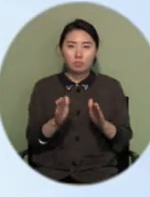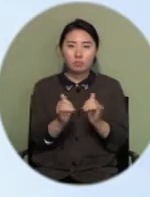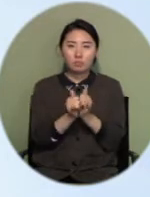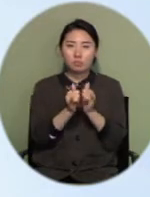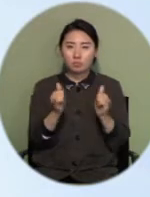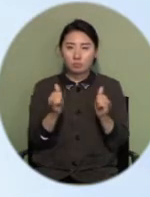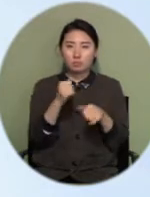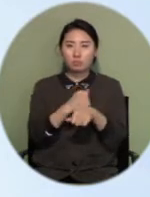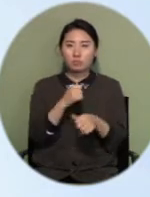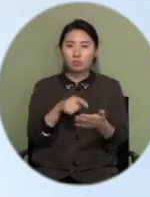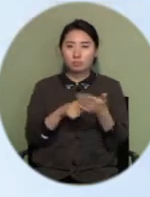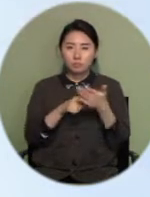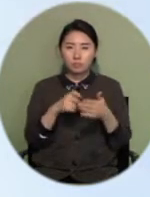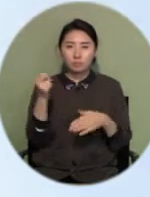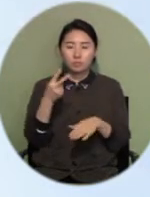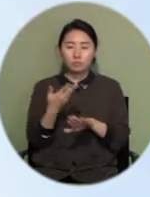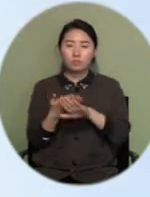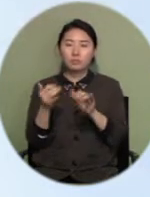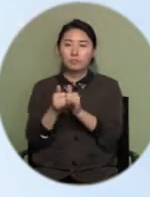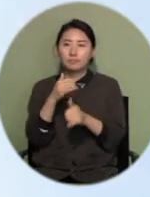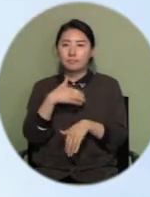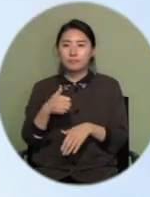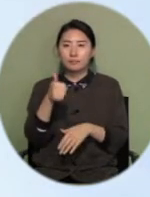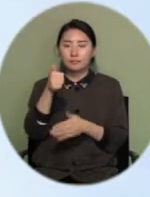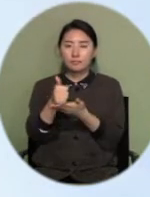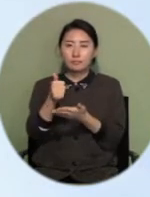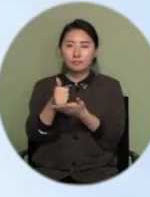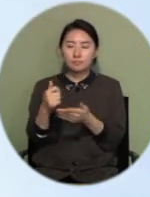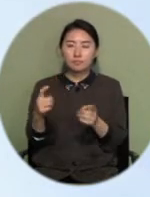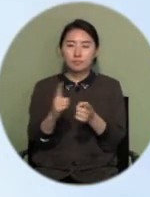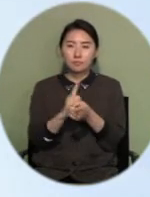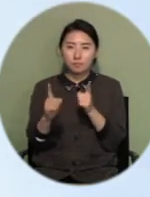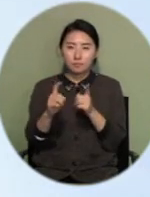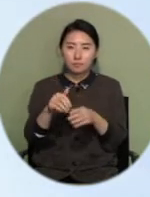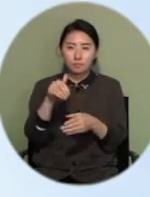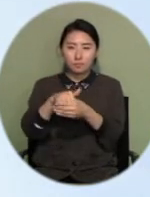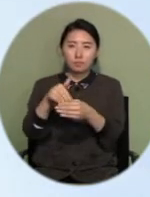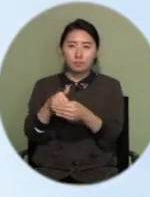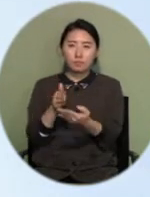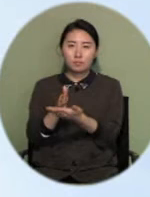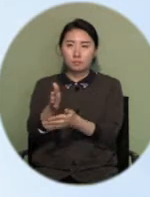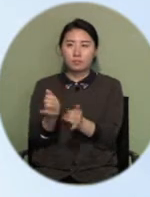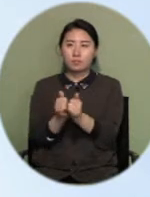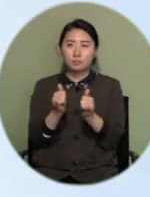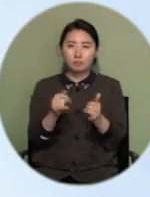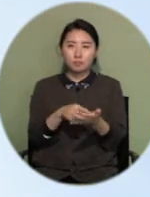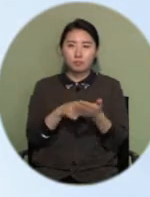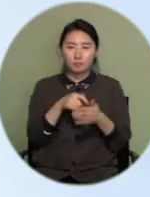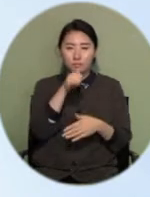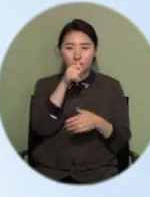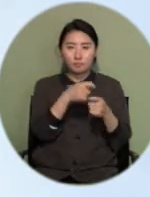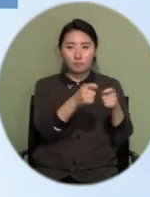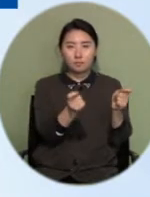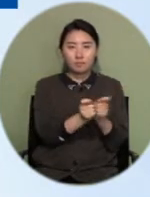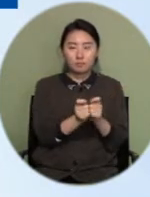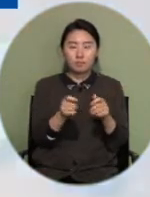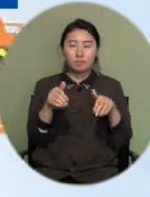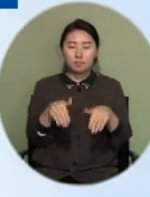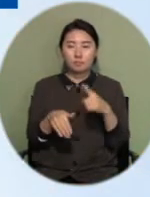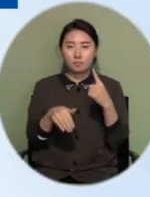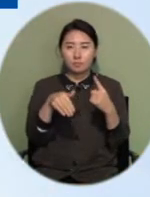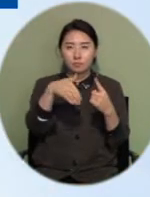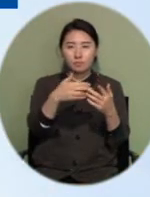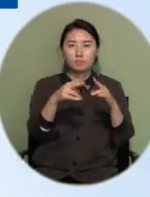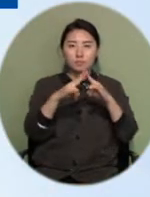나타났고 또 다른 본부장은 구청장 선거 당시의 선거 사무장이 어떤 것으로 드러났습니다 팀장급 직원 1명은 역시